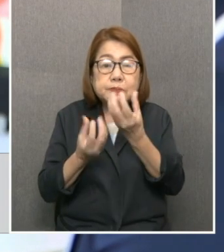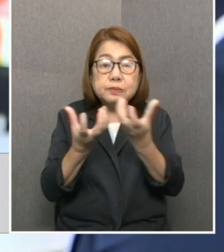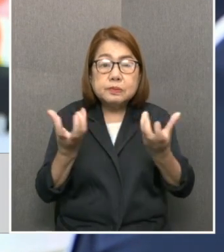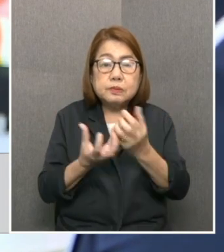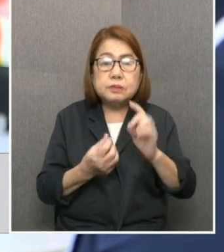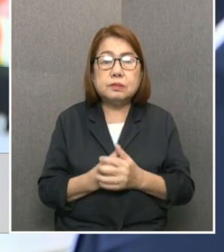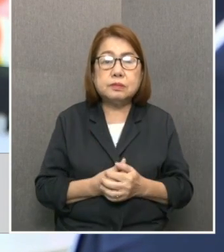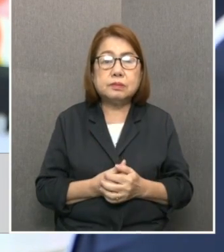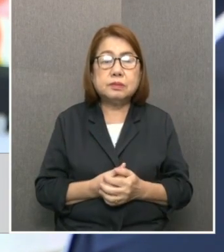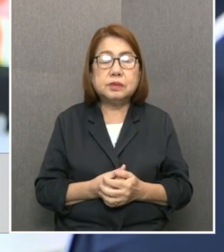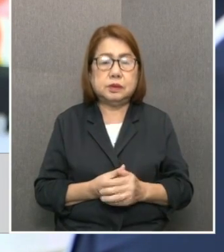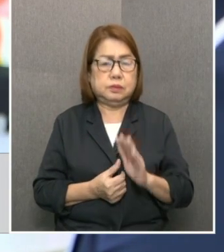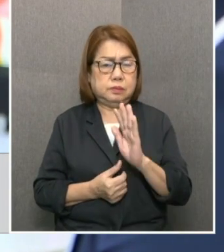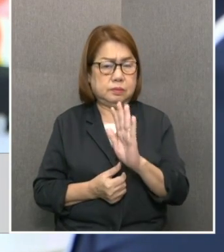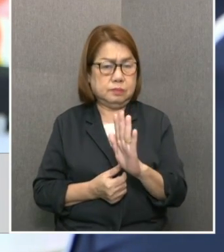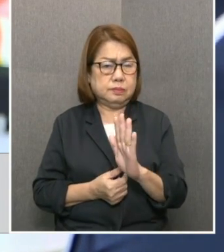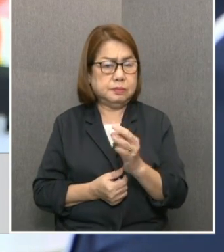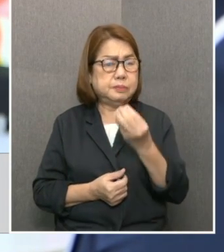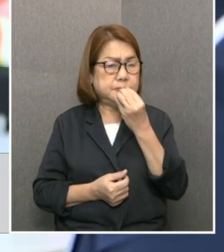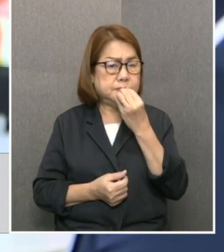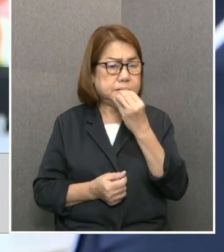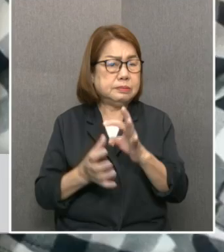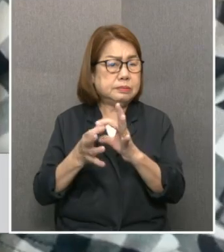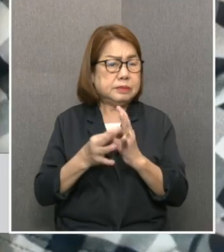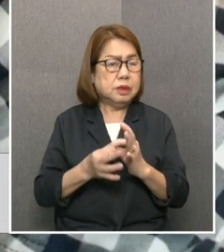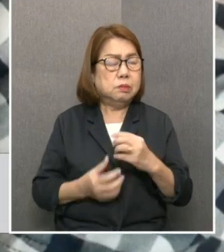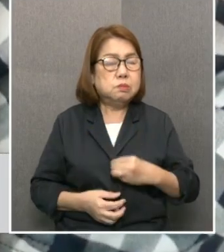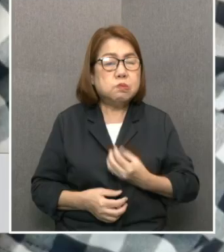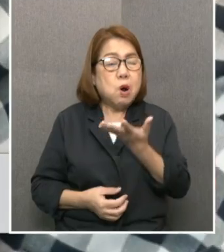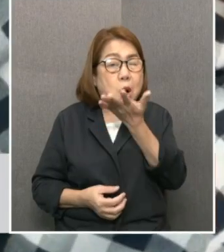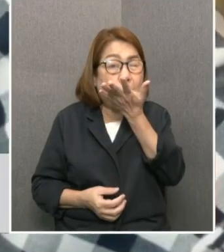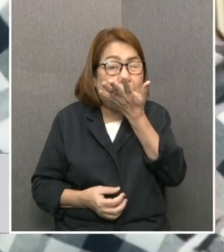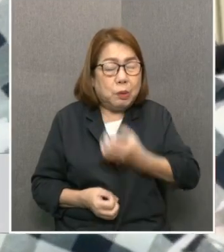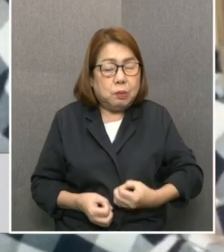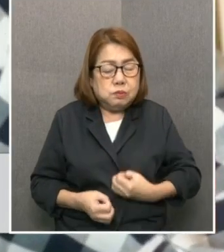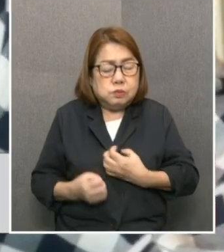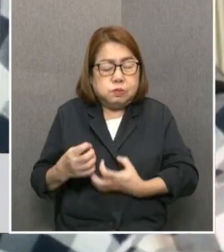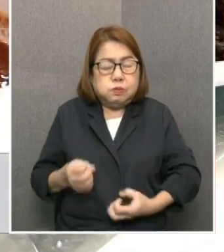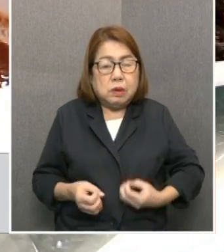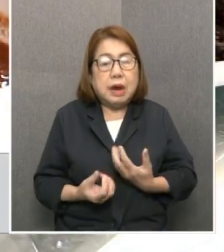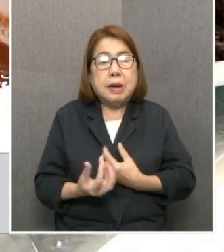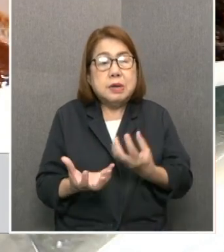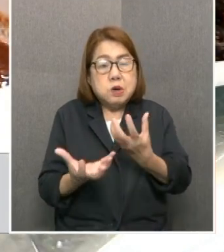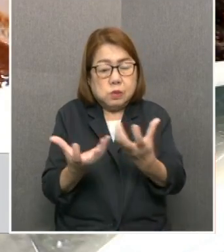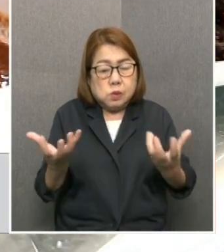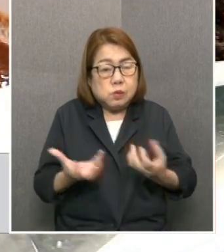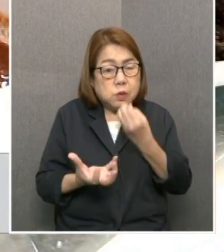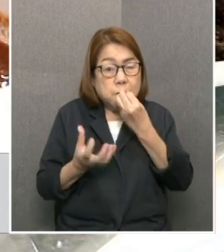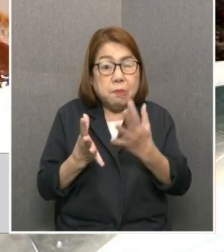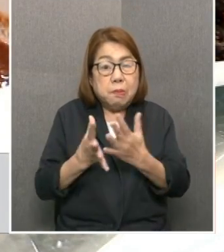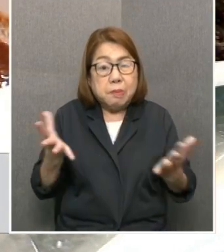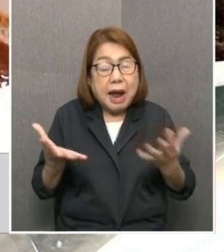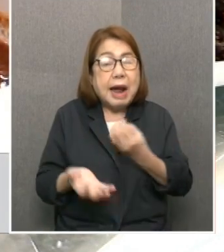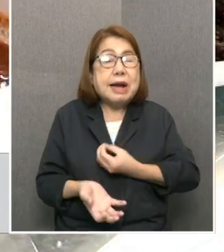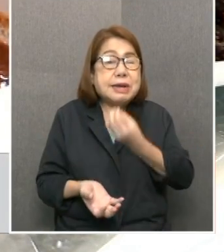เลี่ยงการรับประทานที่จะเป็นปัจจัยให้เกิดภาวะกรรดไรย้อนนะครับเช่นการรับประทานมื้อใหญ่การรับประทานอาหารแล้วนอนทัน